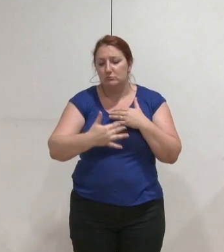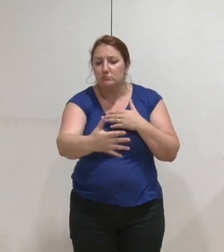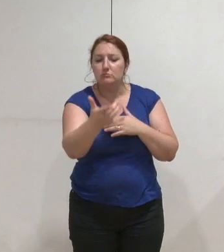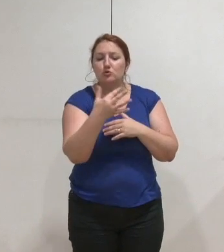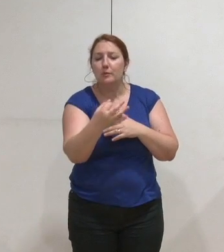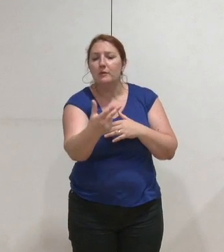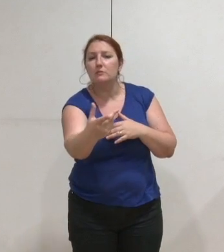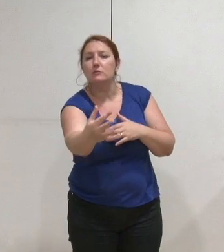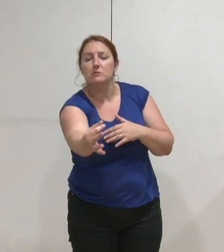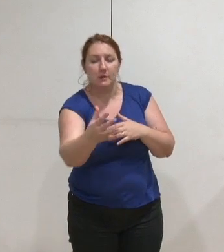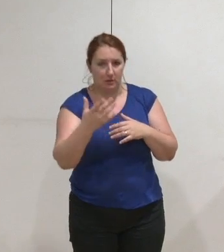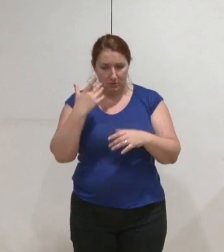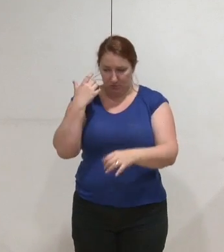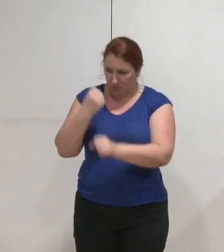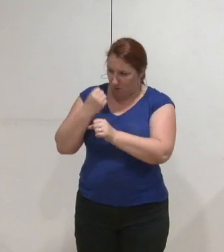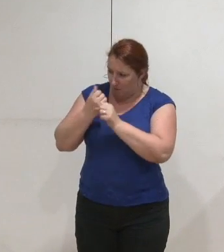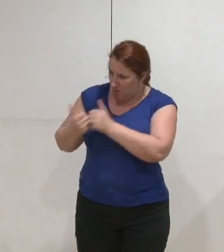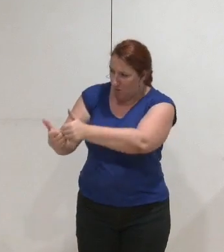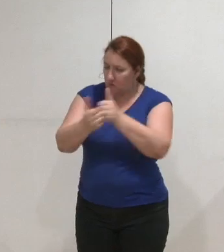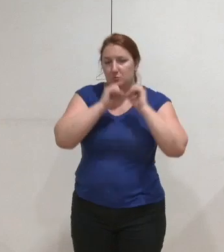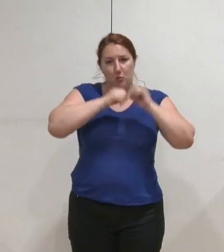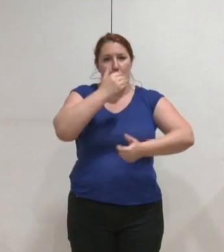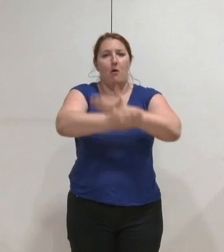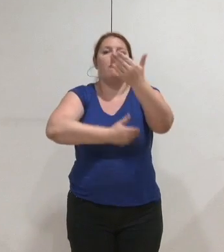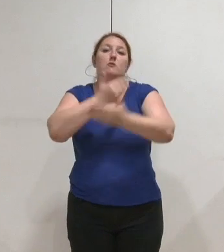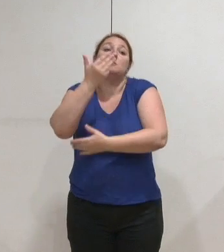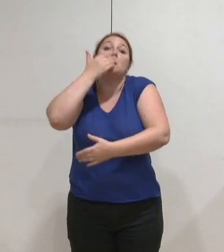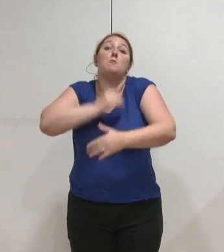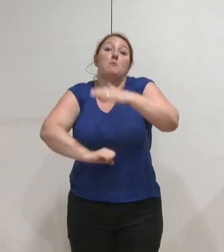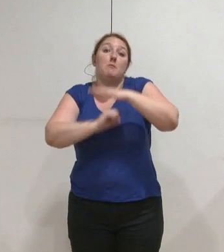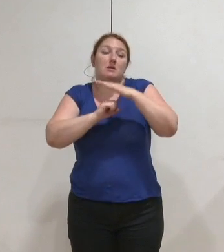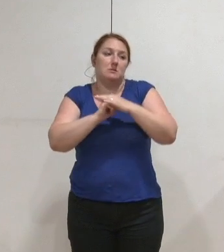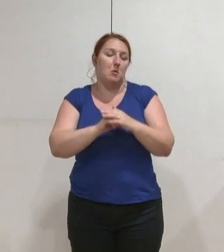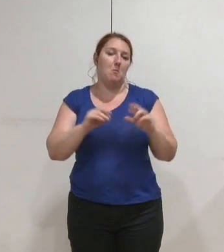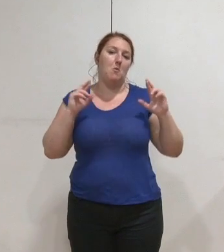d'avancer au mieux sur ce sujet en tout cas nous l'espérons